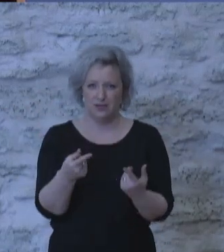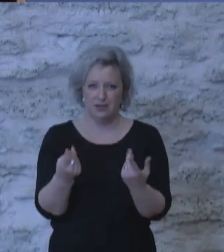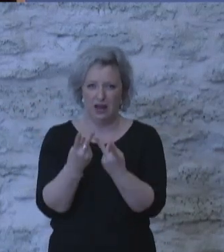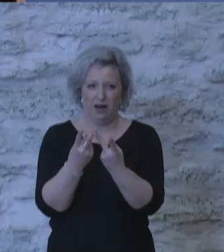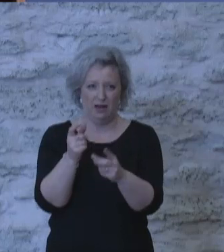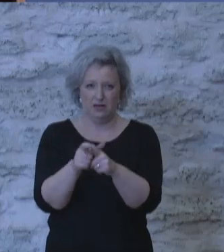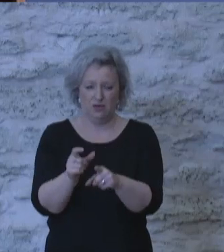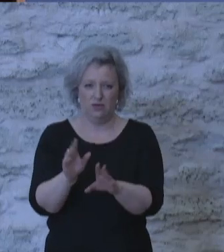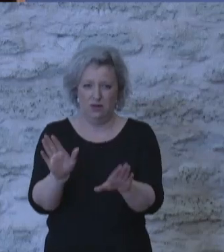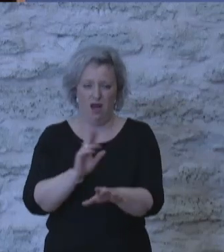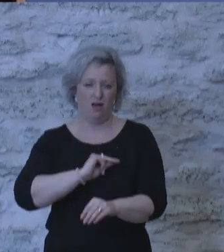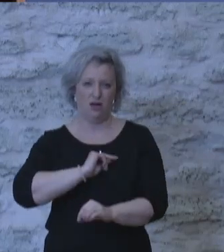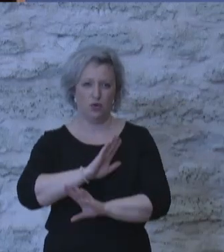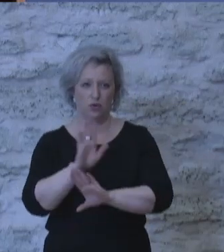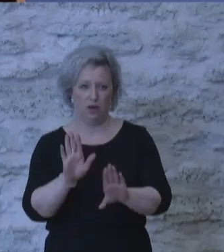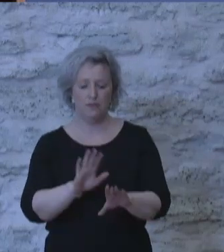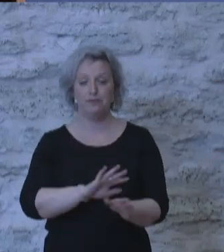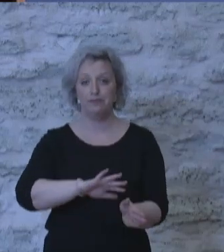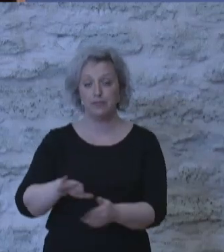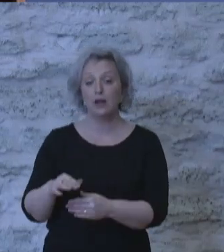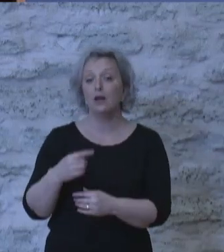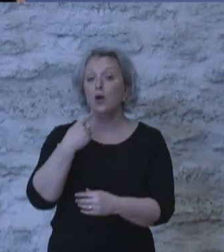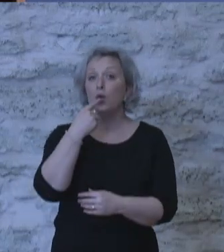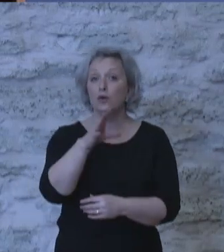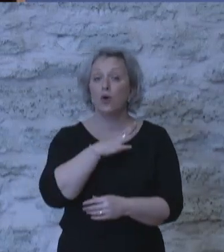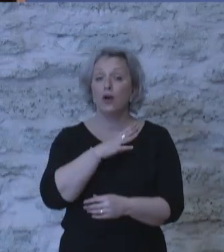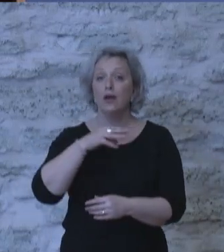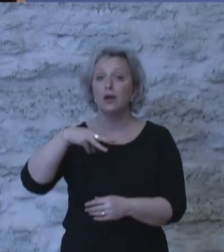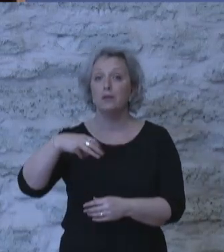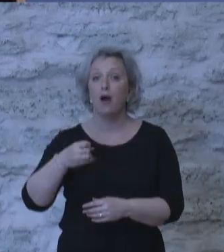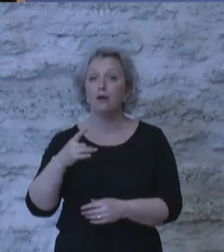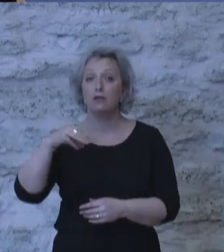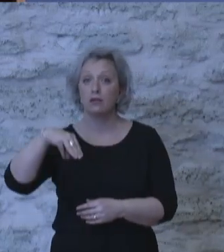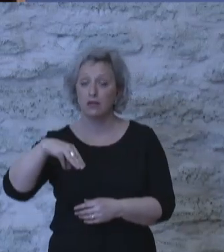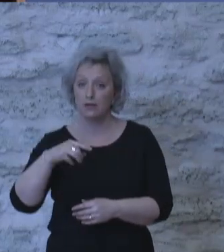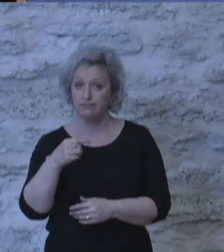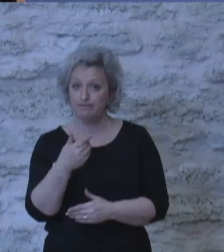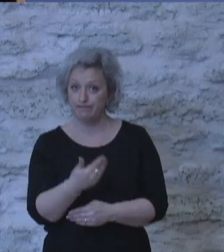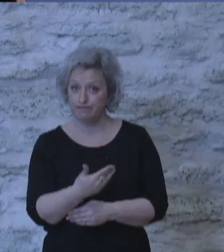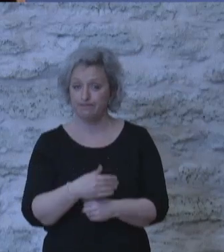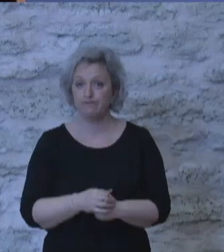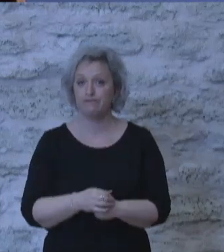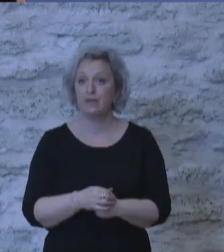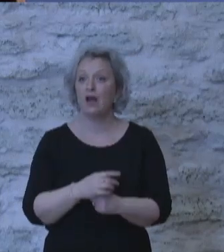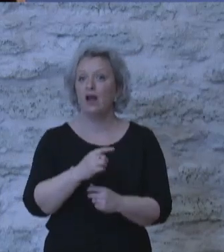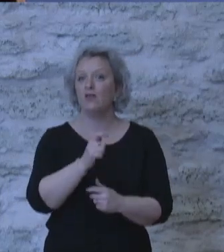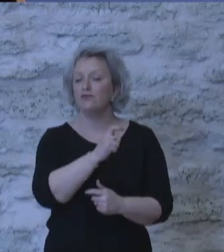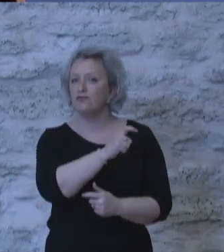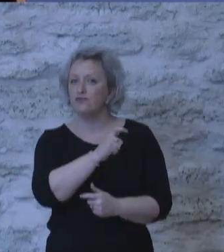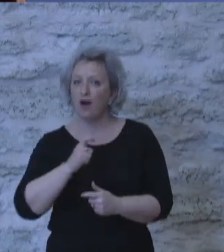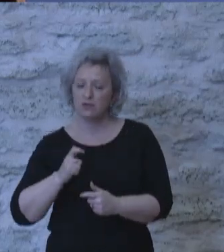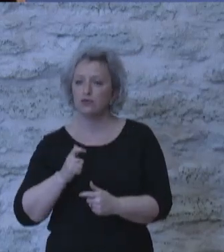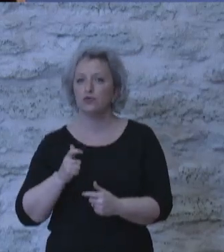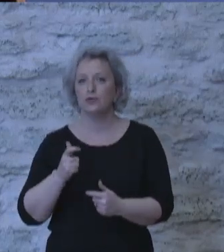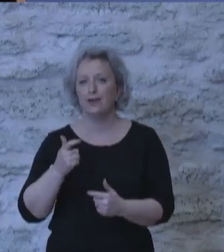sõnu kasutada. Nüüd see, mis sa ütled, Mardi kohta, et annab vastuseid, teeb